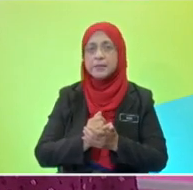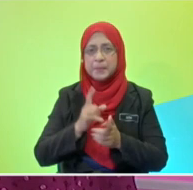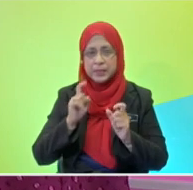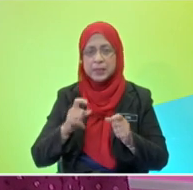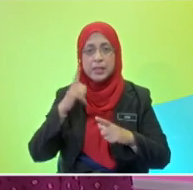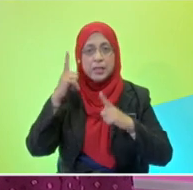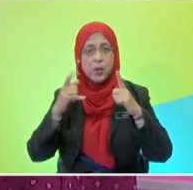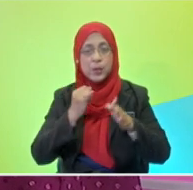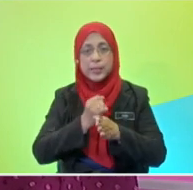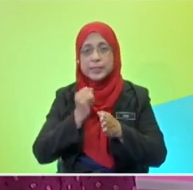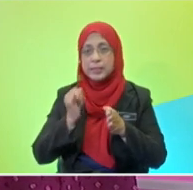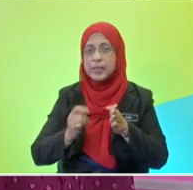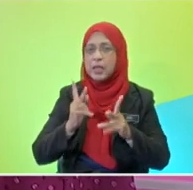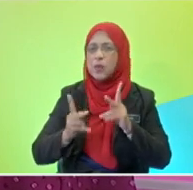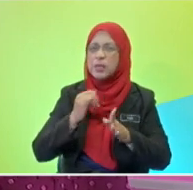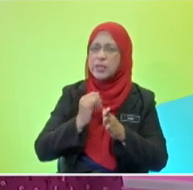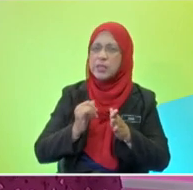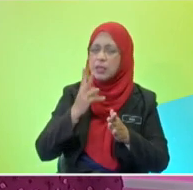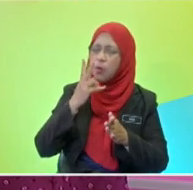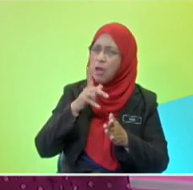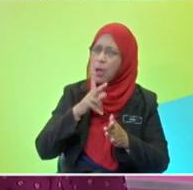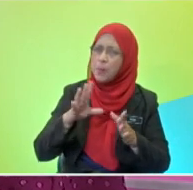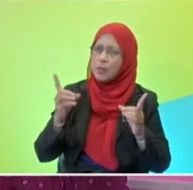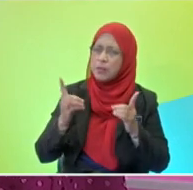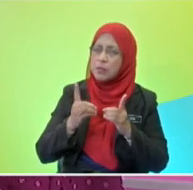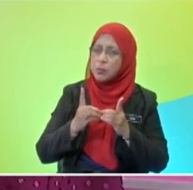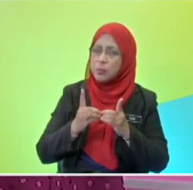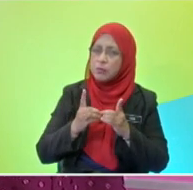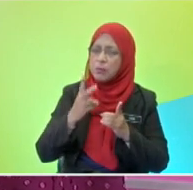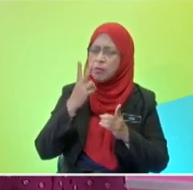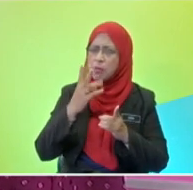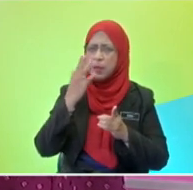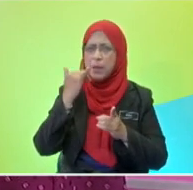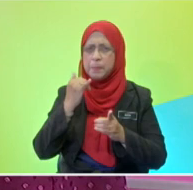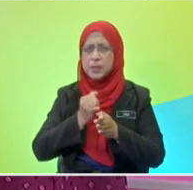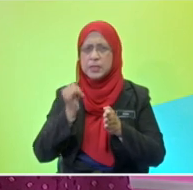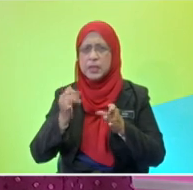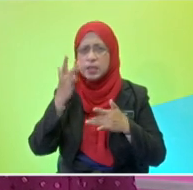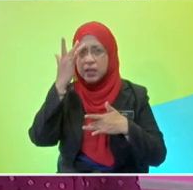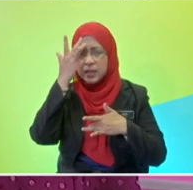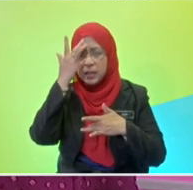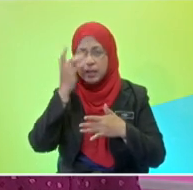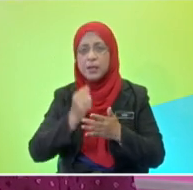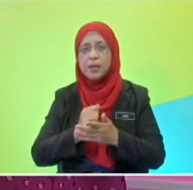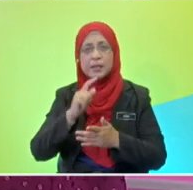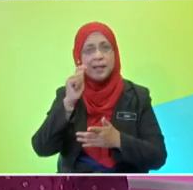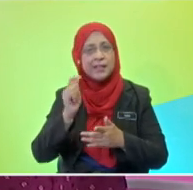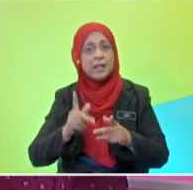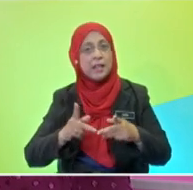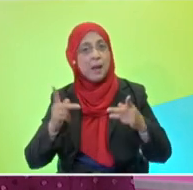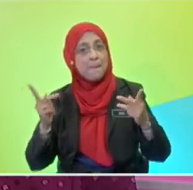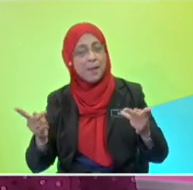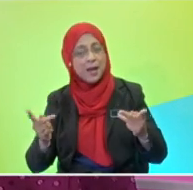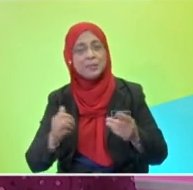lama nih setan nampak saya Kak Nisa pun bertanya kabar ke pada saya kemarin saya pergi saya tak sehat kemudian